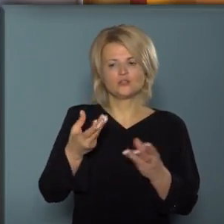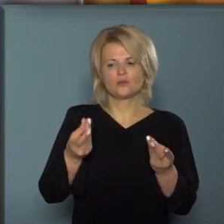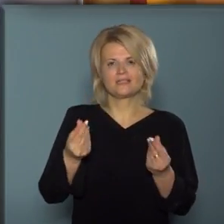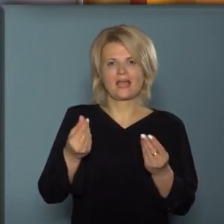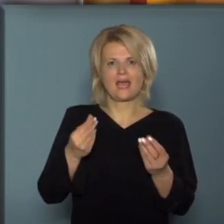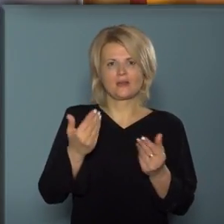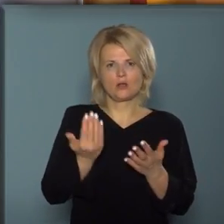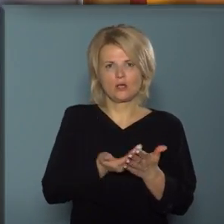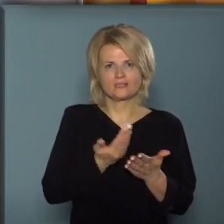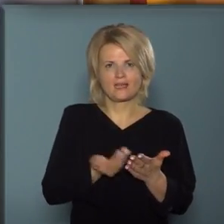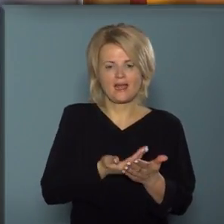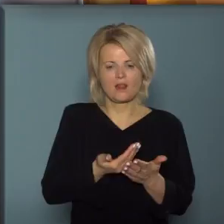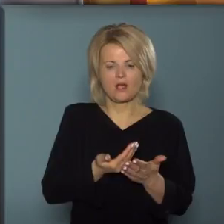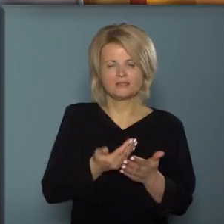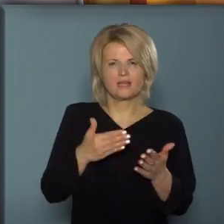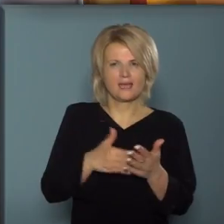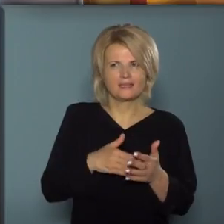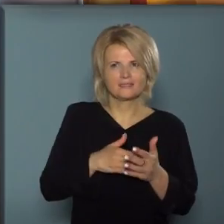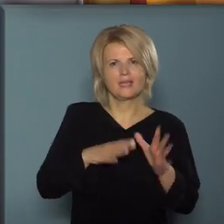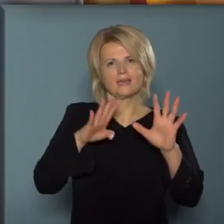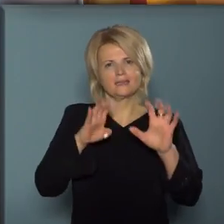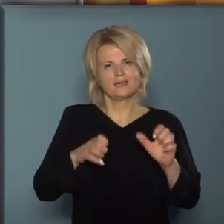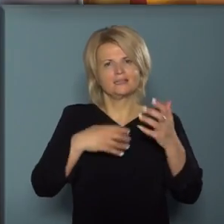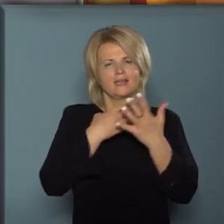első szerhasználat, ez talán